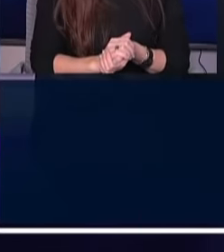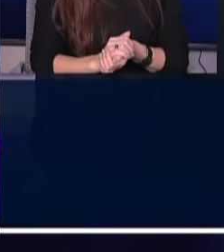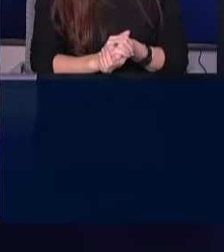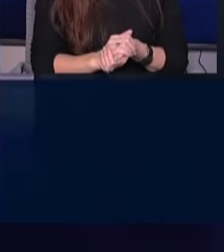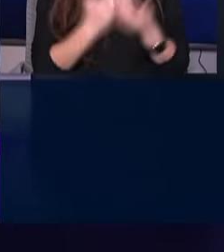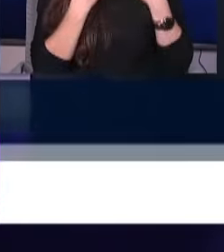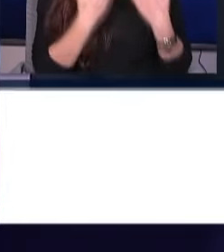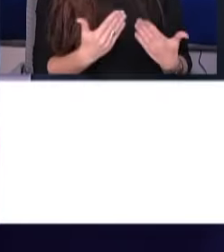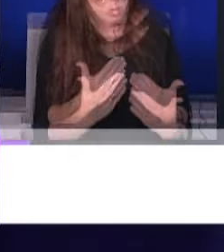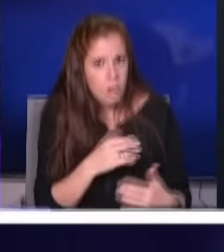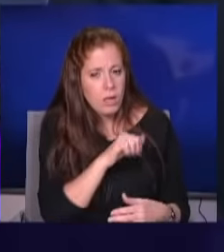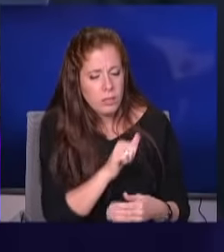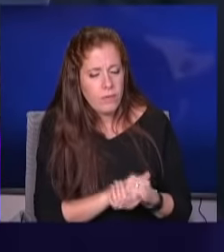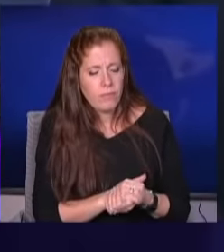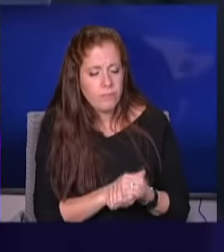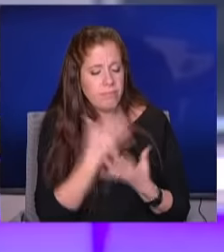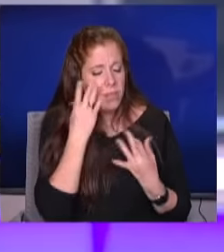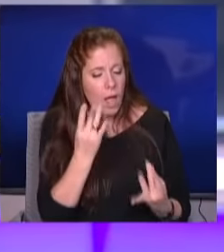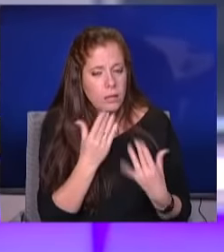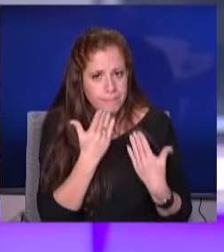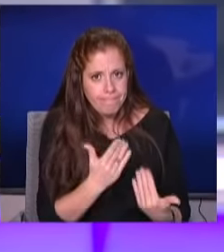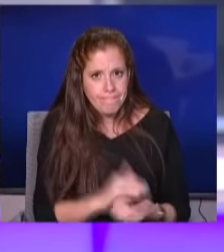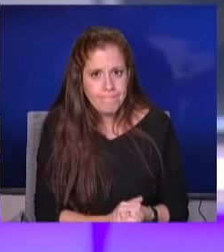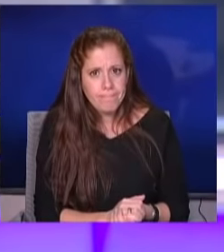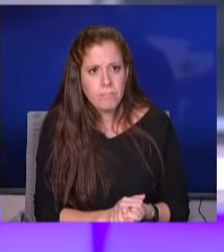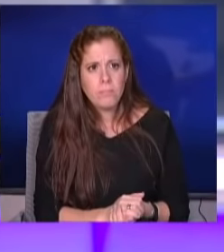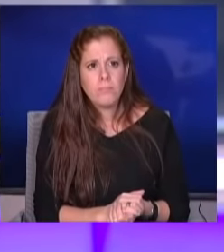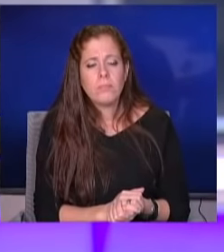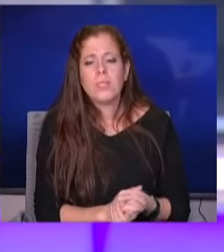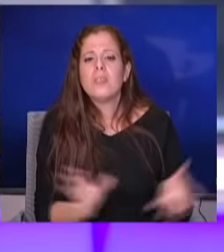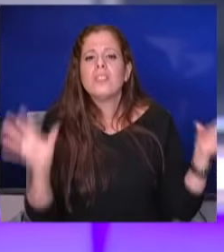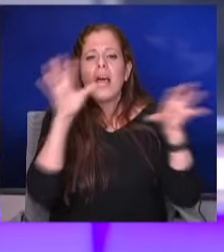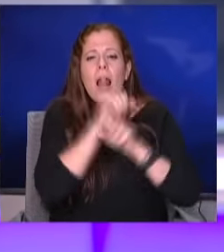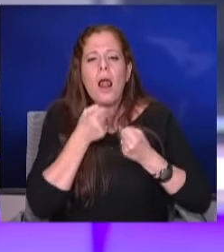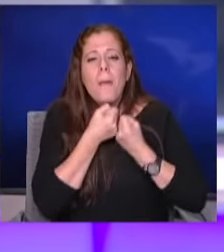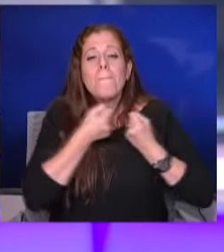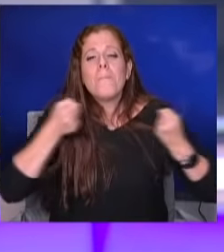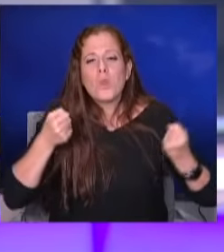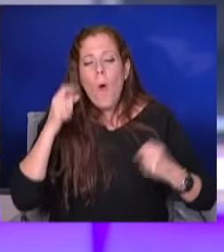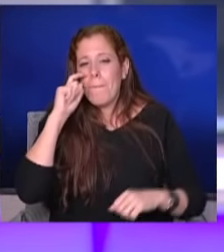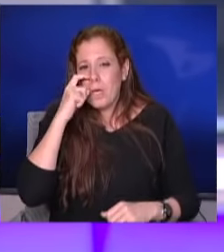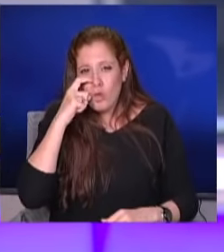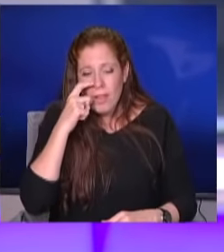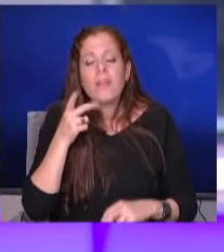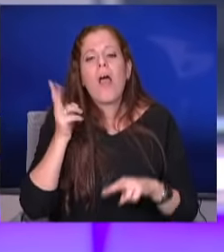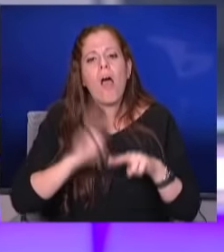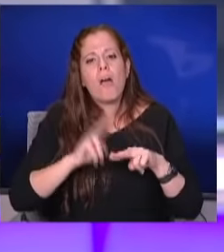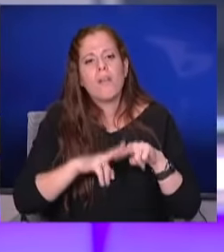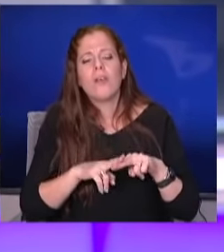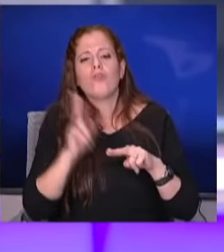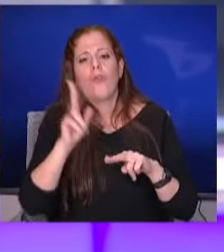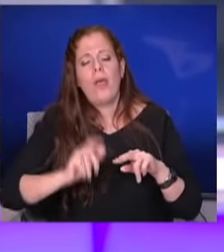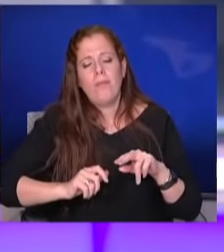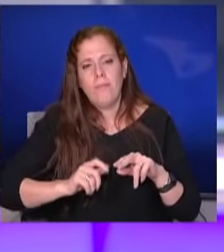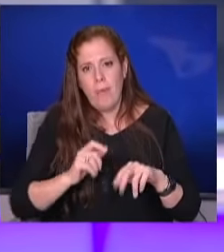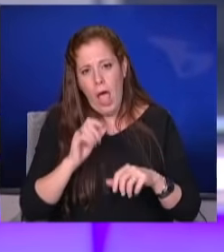רבה, אסף, תרגי בהחלט. תודה. זה היה לילה מתוח מאוד בג'נין, אחרי שמנגנוני הביטחון של הרשות הפלסטינית